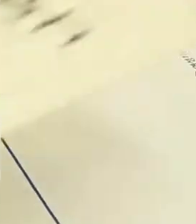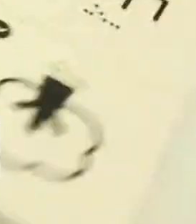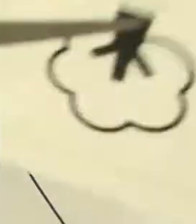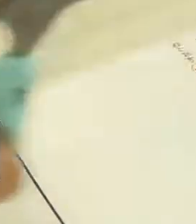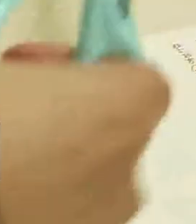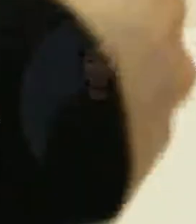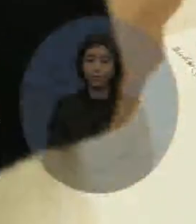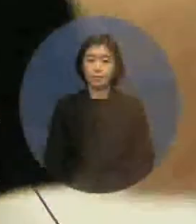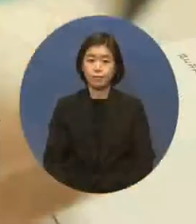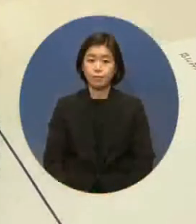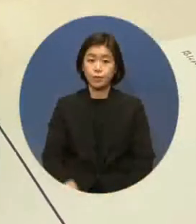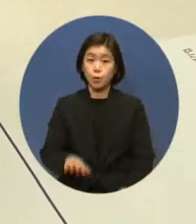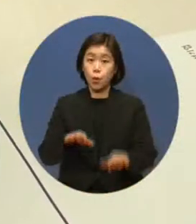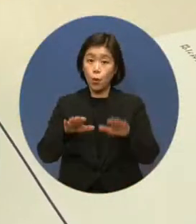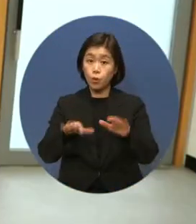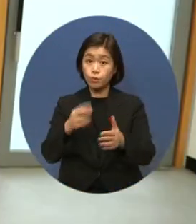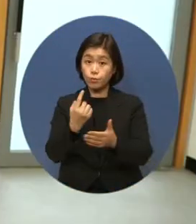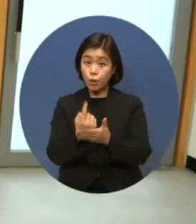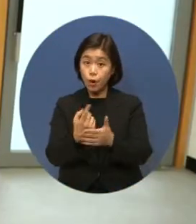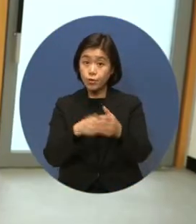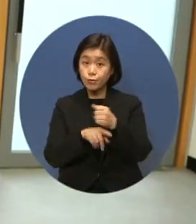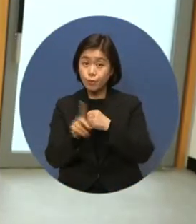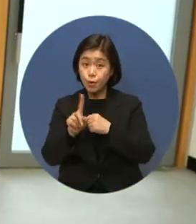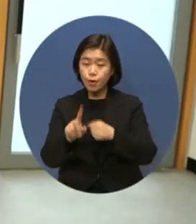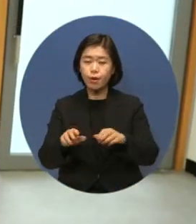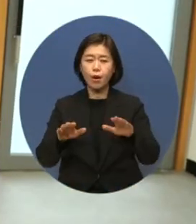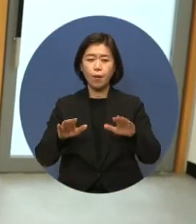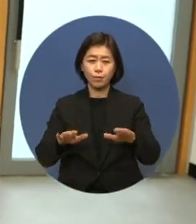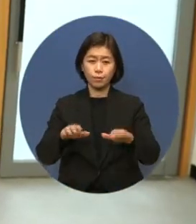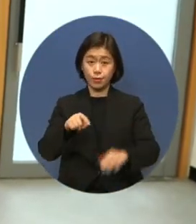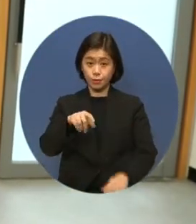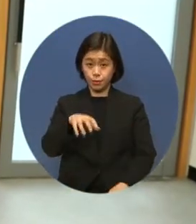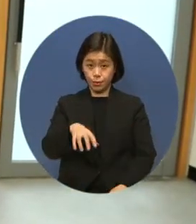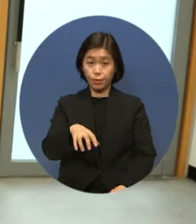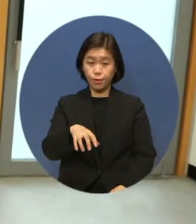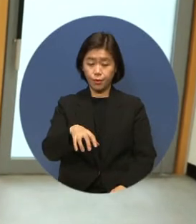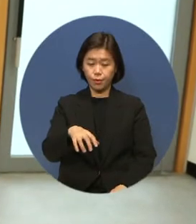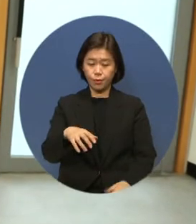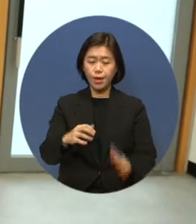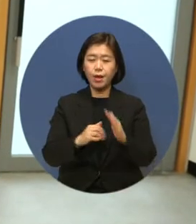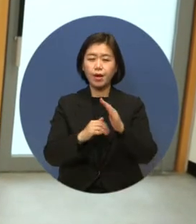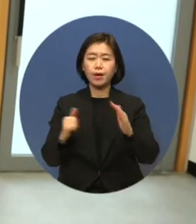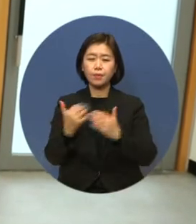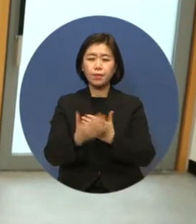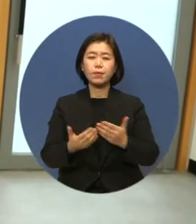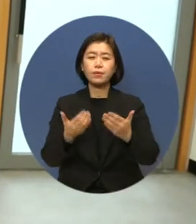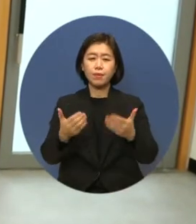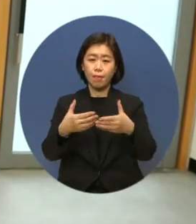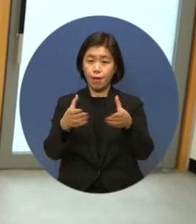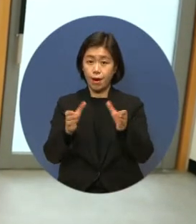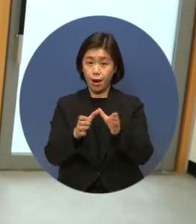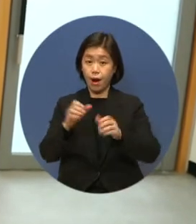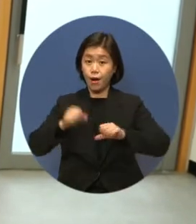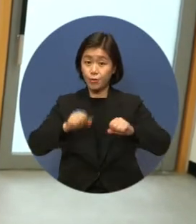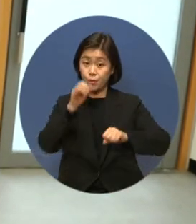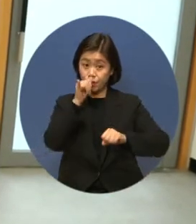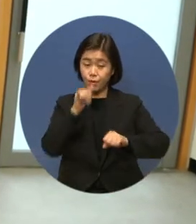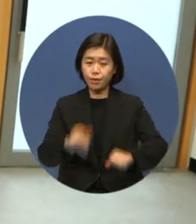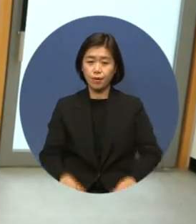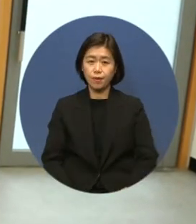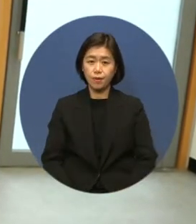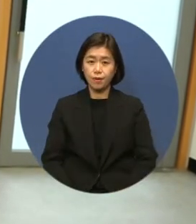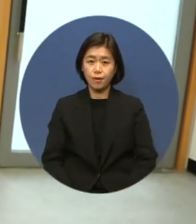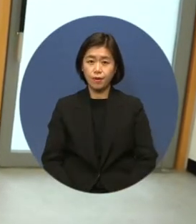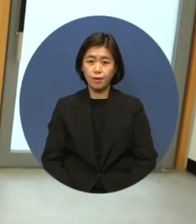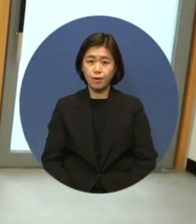지금 여기는 어떤 일 때문에 오신 거예요? 아, 오늘 그 양주시 가족봉사단 그 봉사 활동이 있어요. 이제 저희